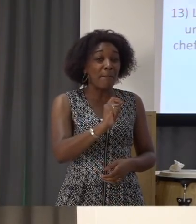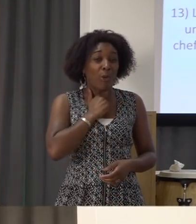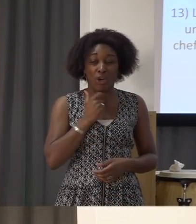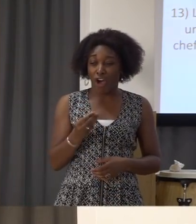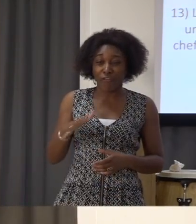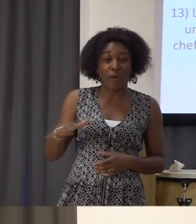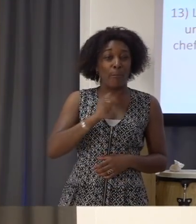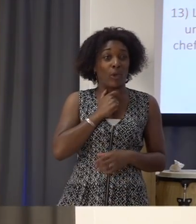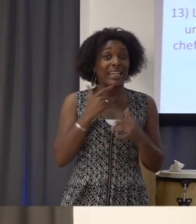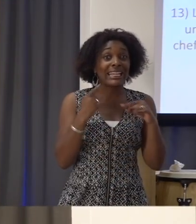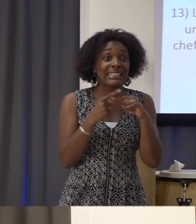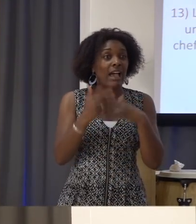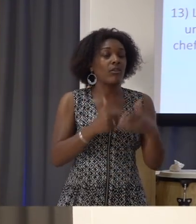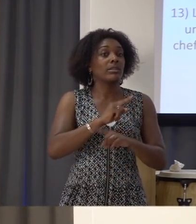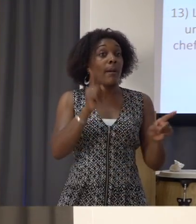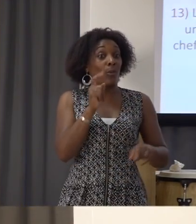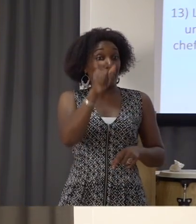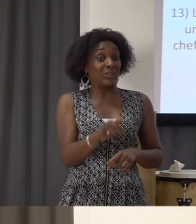et à l'église.